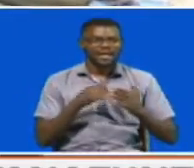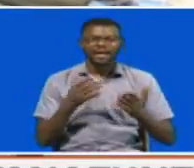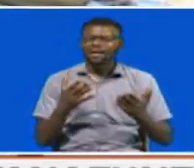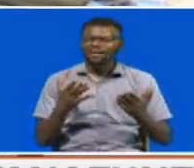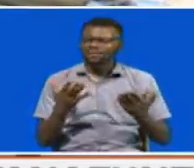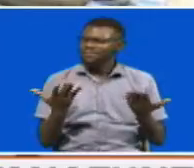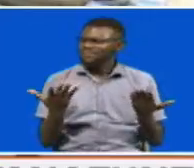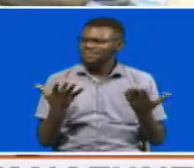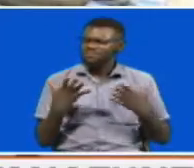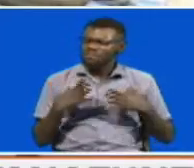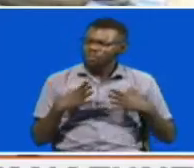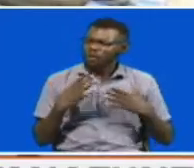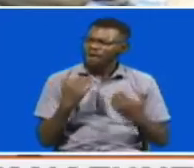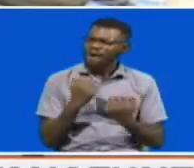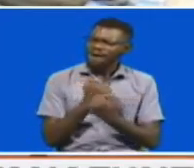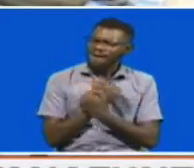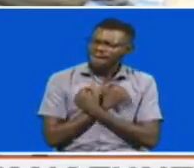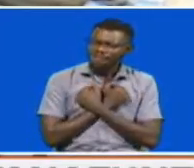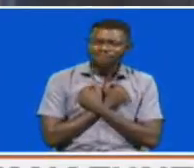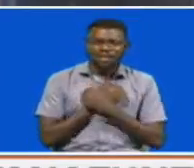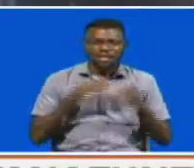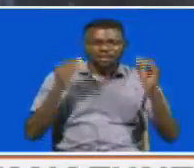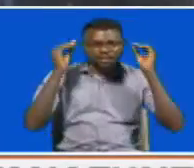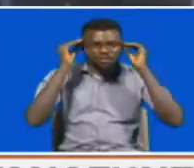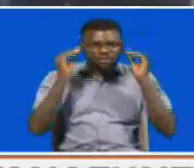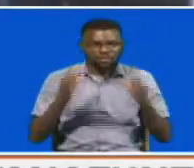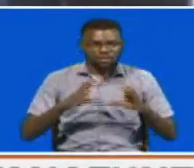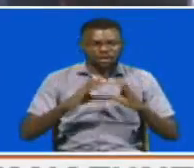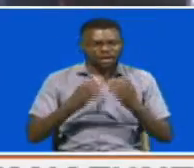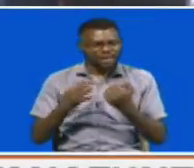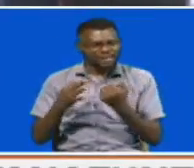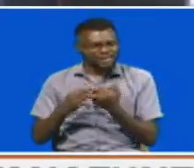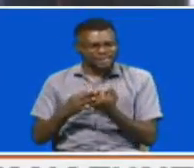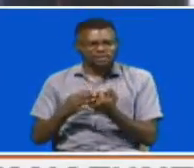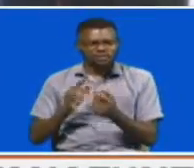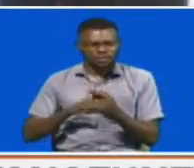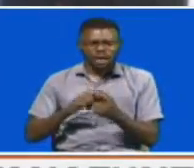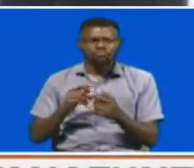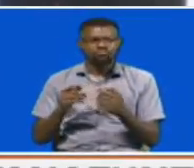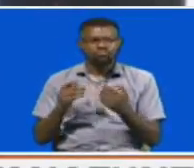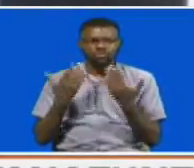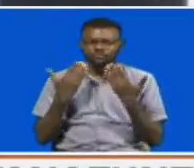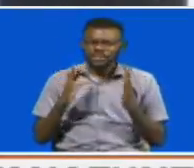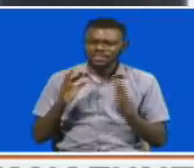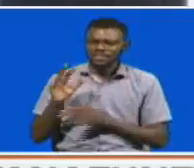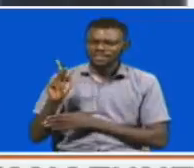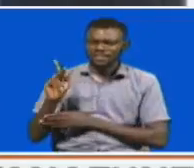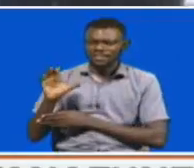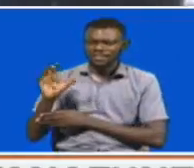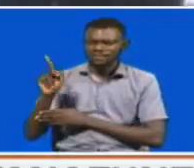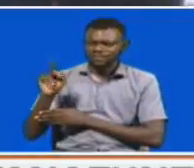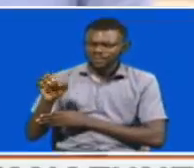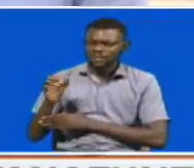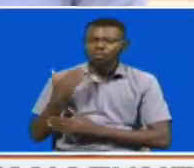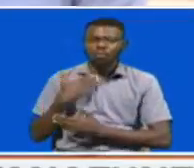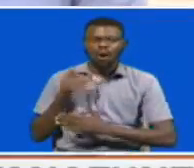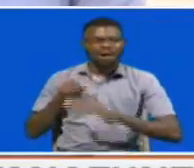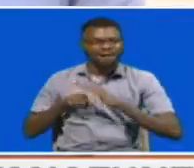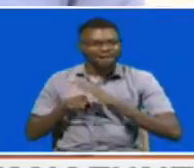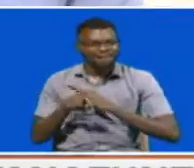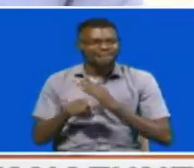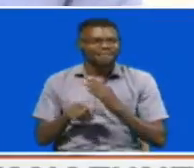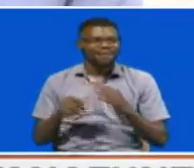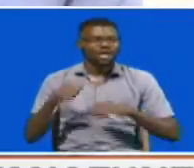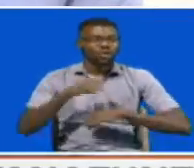zinazopendwa zaidi na wanafunzi wanaofanya mtihani wa darasa la 8 KCPE. Uzinduzi wa ripoti ya jinsi shule za upili